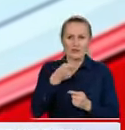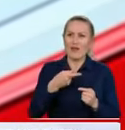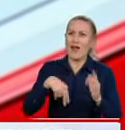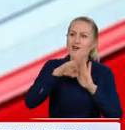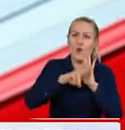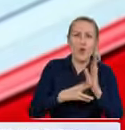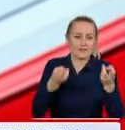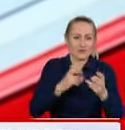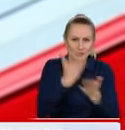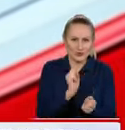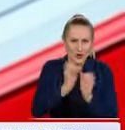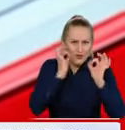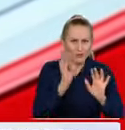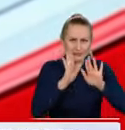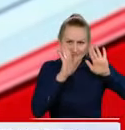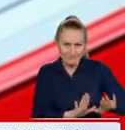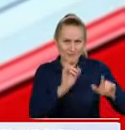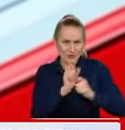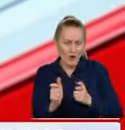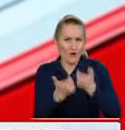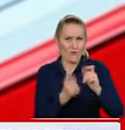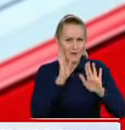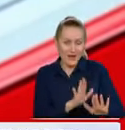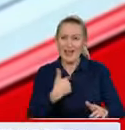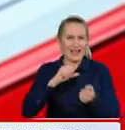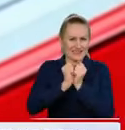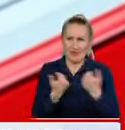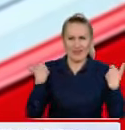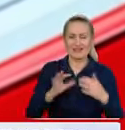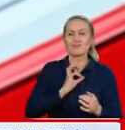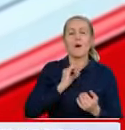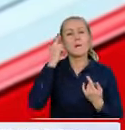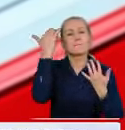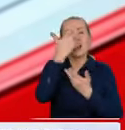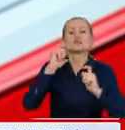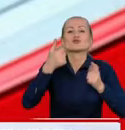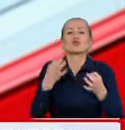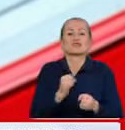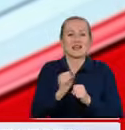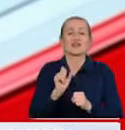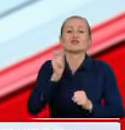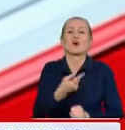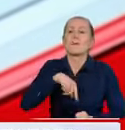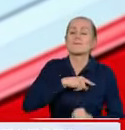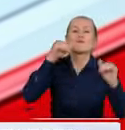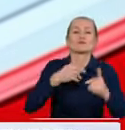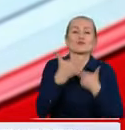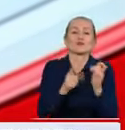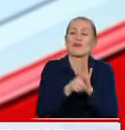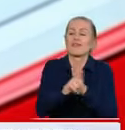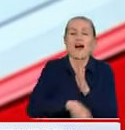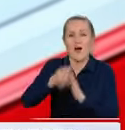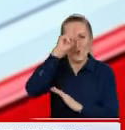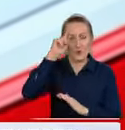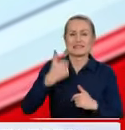tak pozostać. I tutaj nie zgodzę się absolutnie na żadne zmiany. Moim marzeniem dzisiaj jest to, co rzeczywiście jesteśmy w stanie zrobić dla ludzi. Chciałbym, żeby